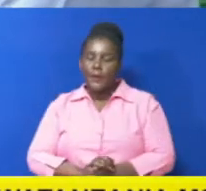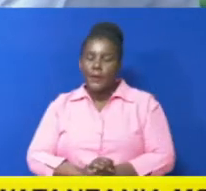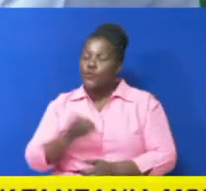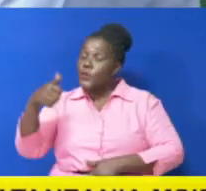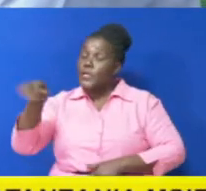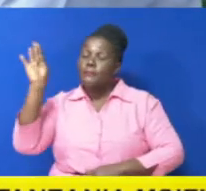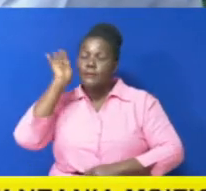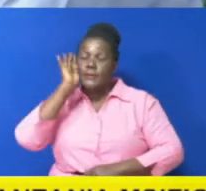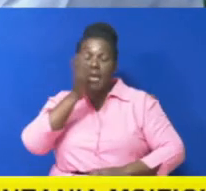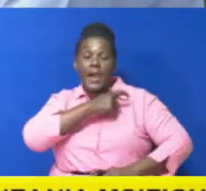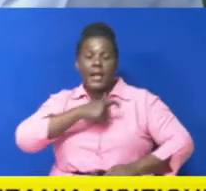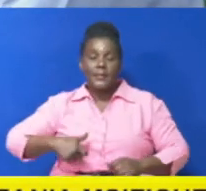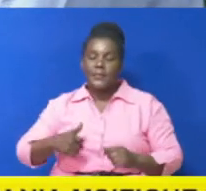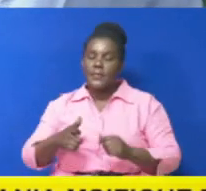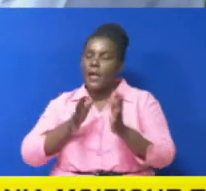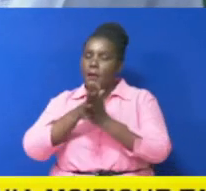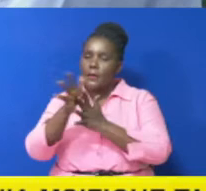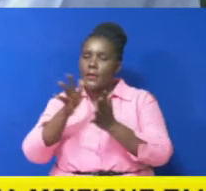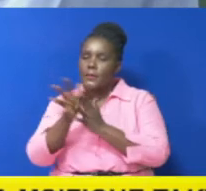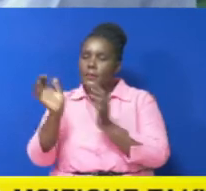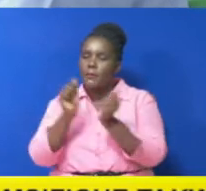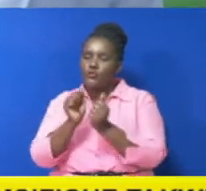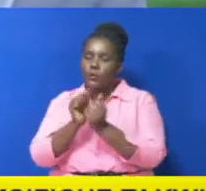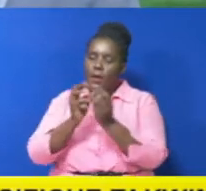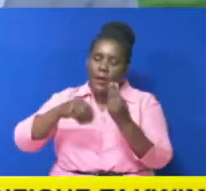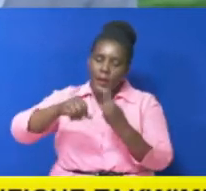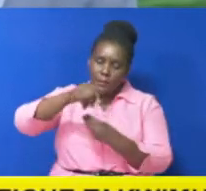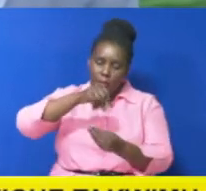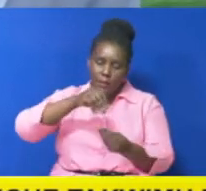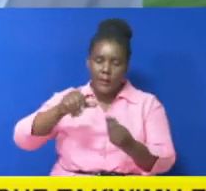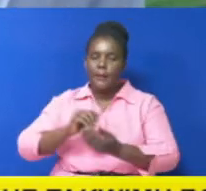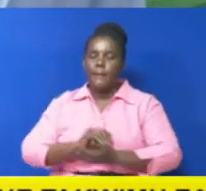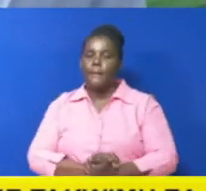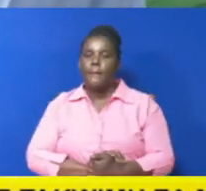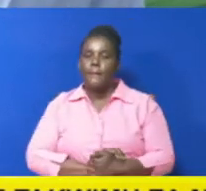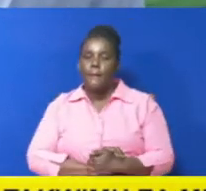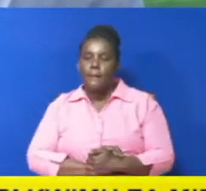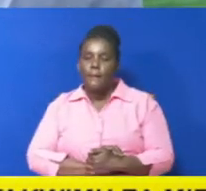sikia kauli ya rais kuhusu bei ya mbolea na maelekezo ya mbolea.